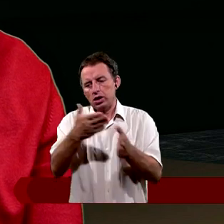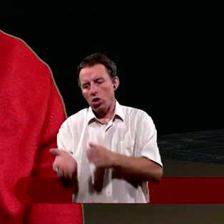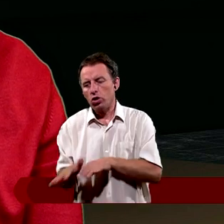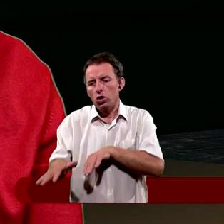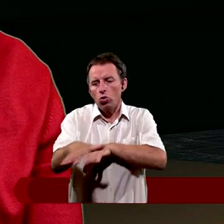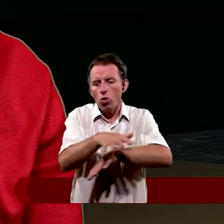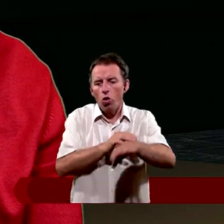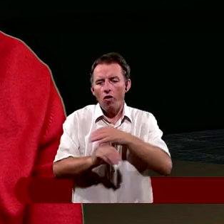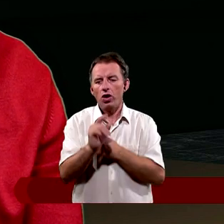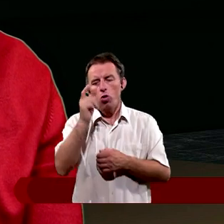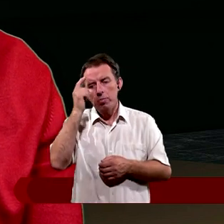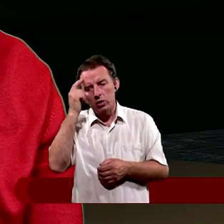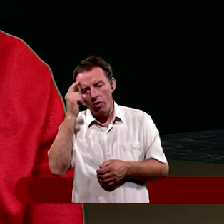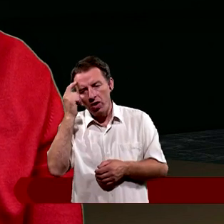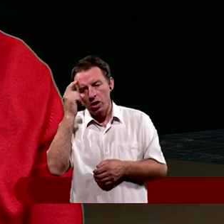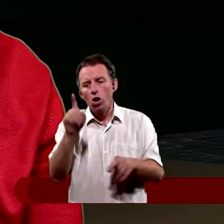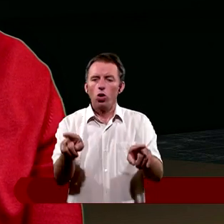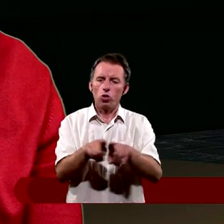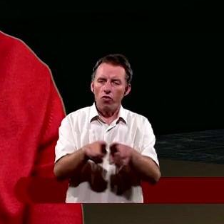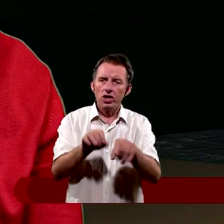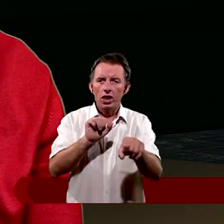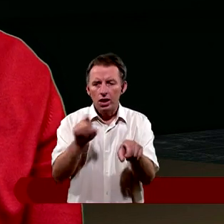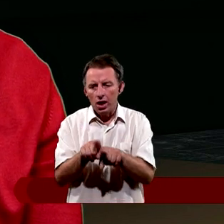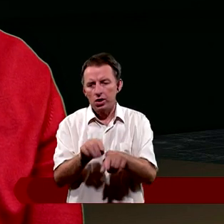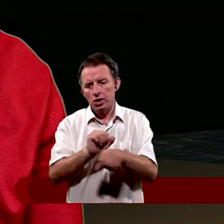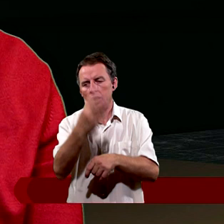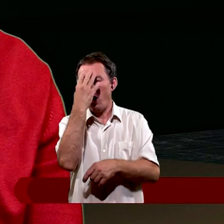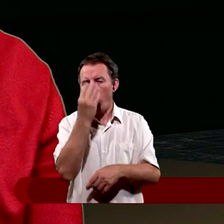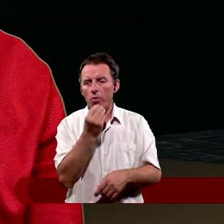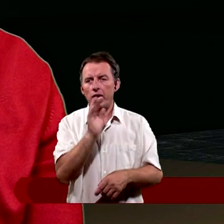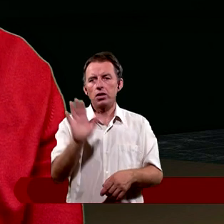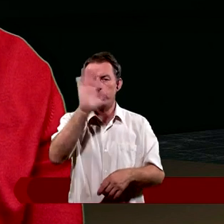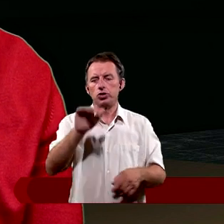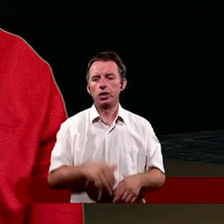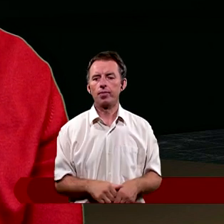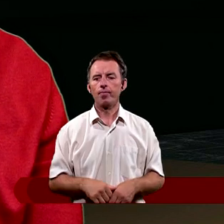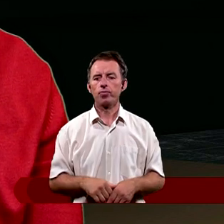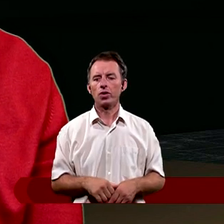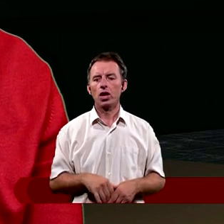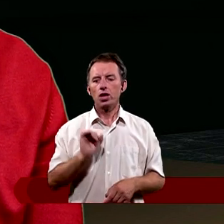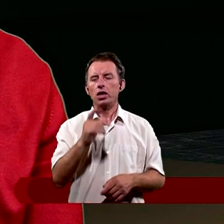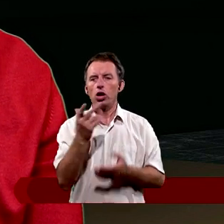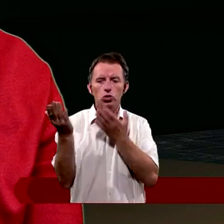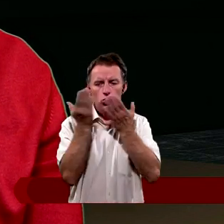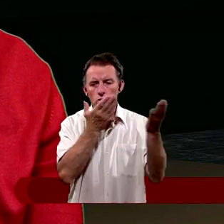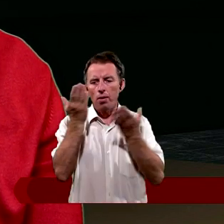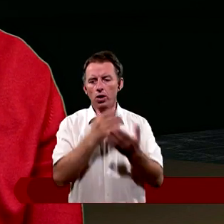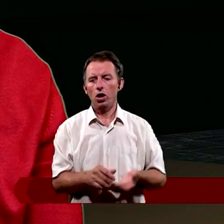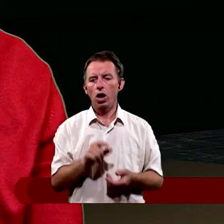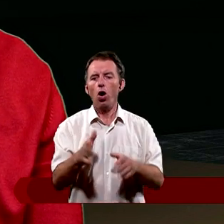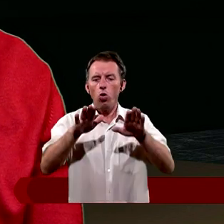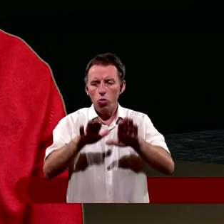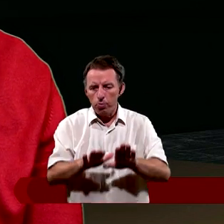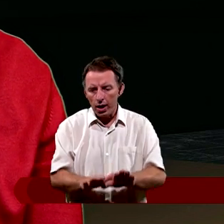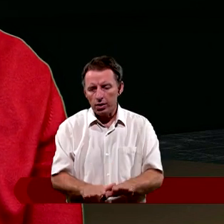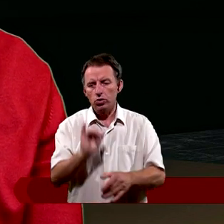duchowej człowieka, o umysłowości, że to również jest na ten obraz Boży. Ale właśnie tak jak czytamy o upadku,